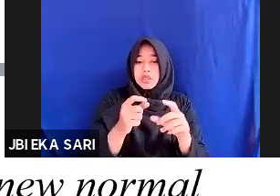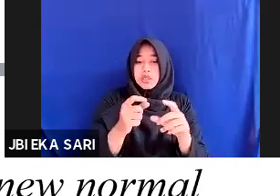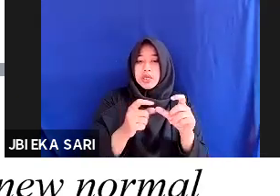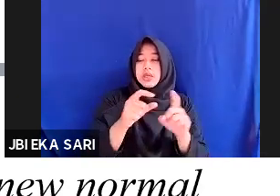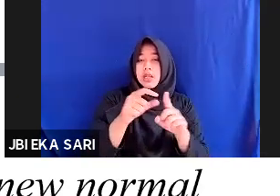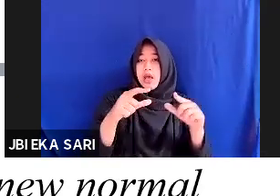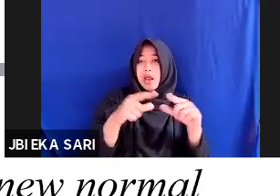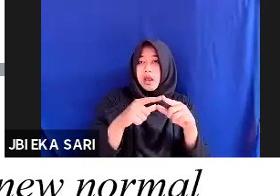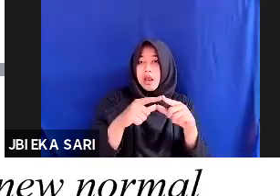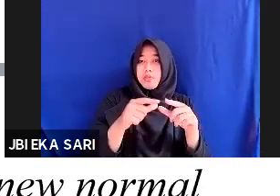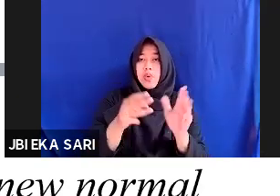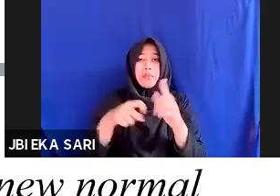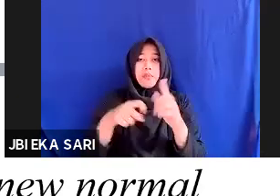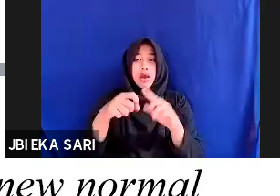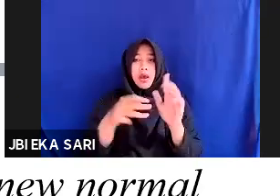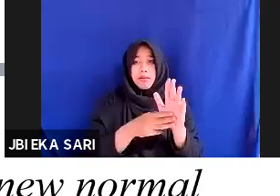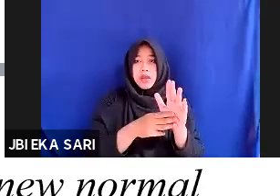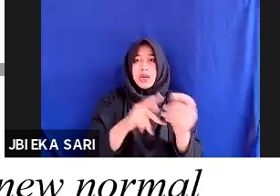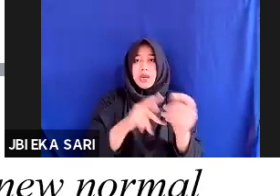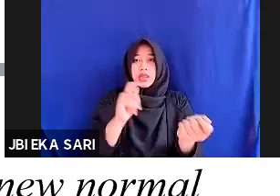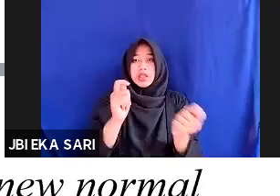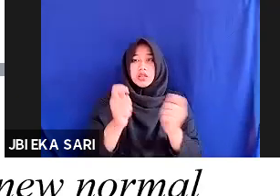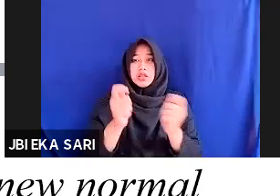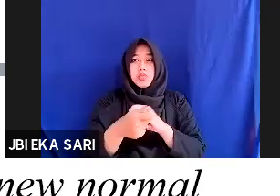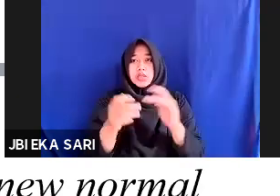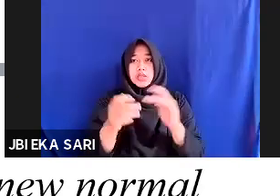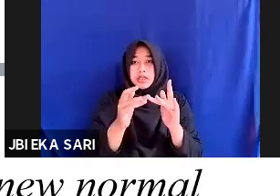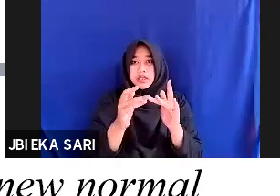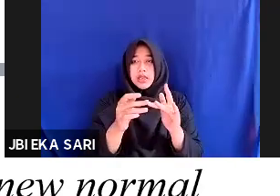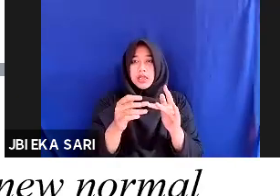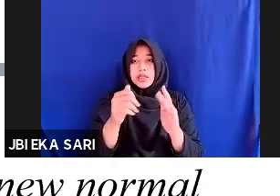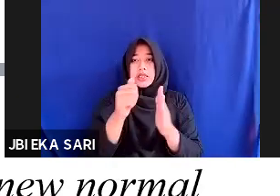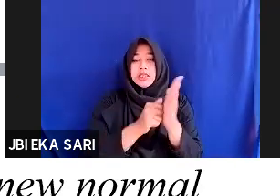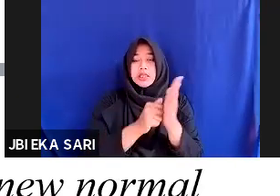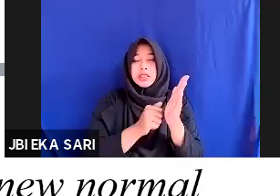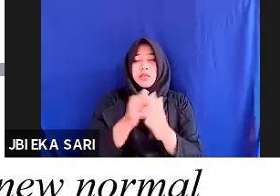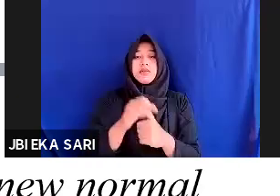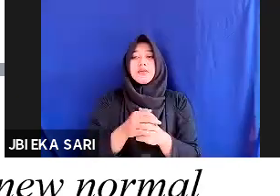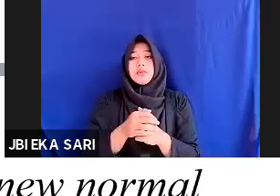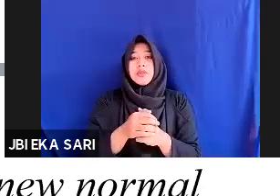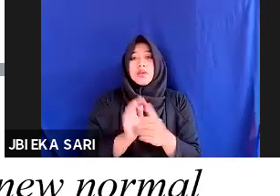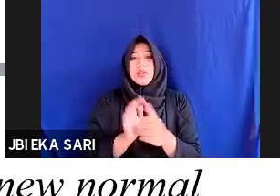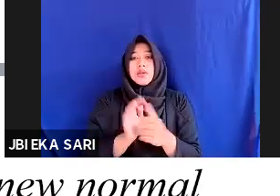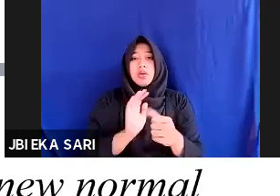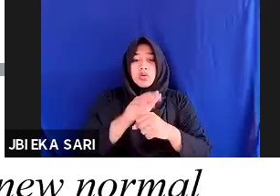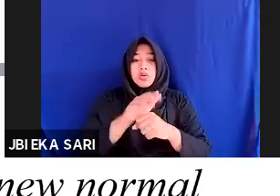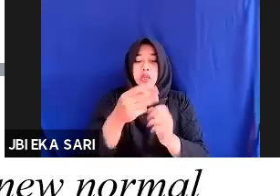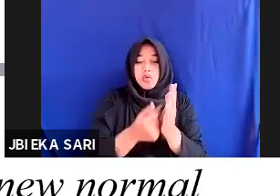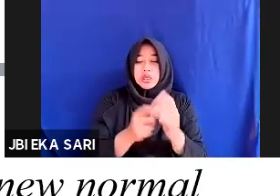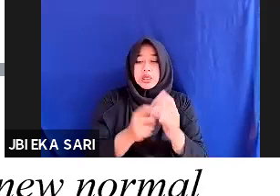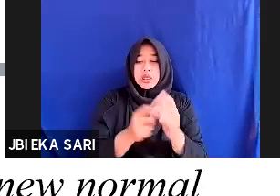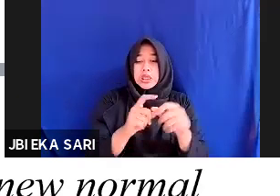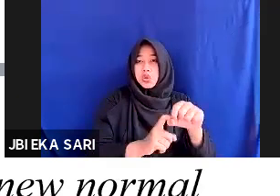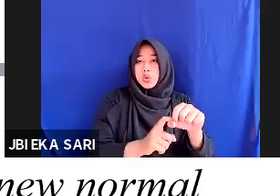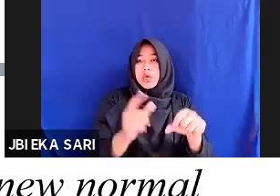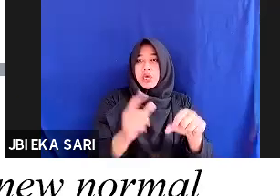yang berkembang. Kemerosotan dan pemulihan ekonomi Indonesia tergantung pada kecepatan, ketepatan, dan efektivitas